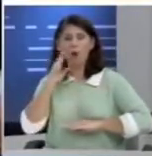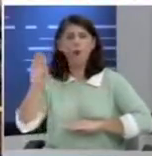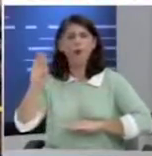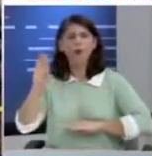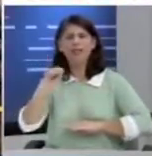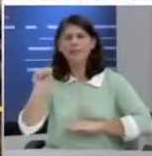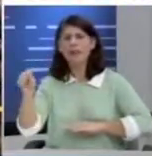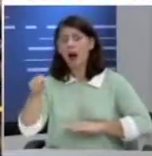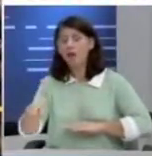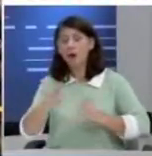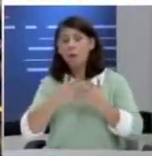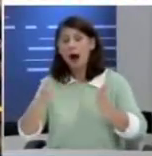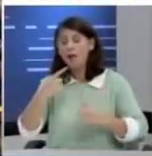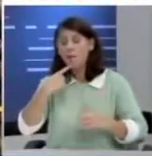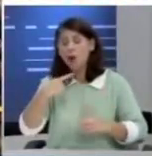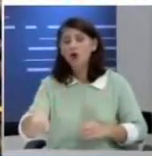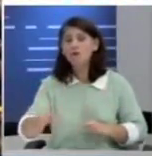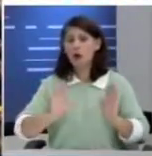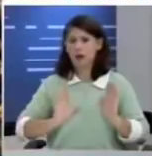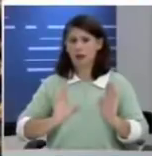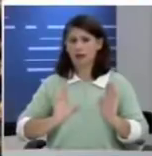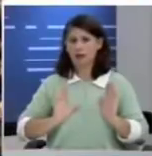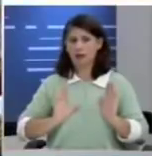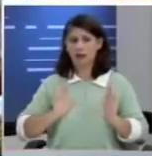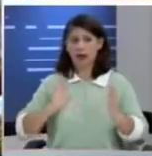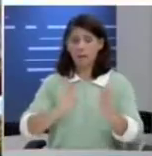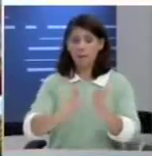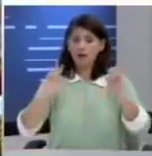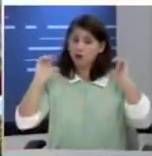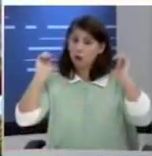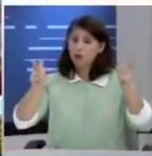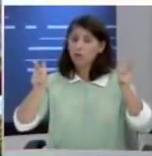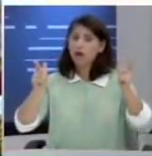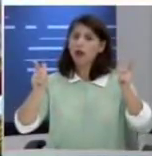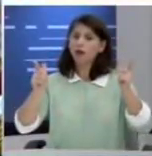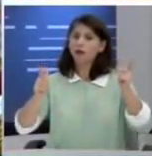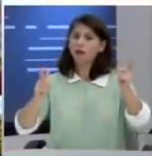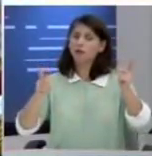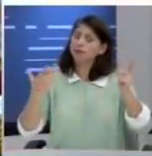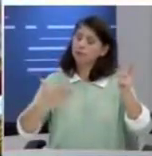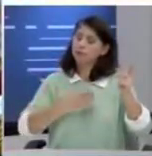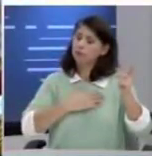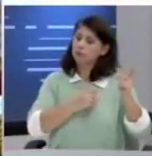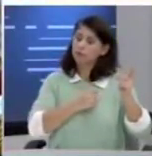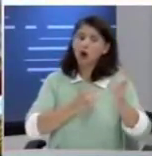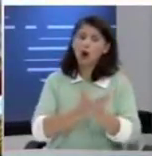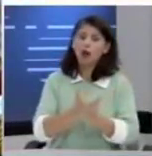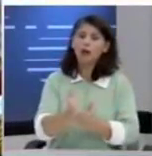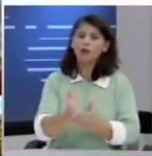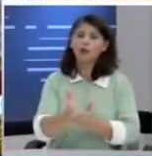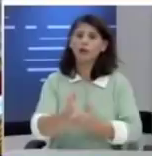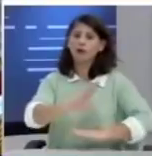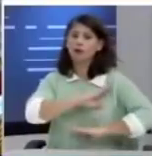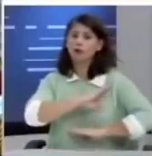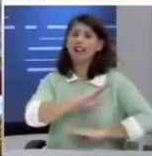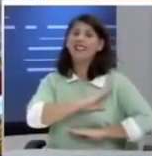αυτό είναι μια μεγάλη προσβολή απέναντι στο δημοκρατικό φρόνημα των Ενόπλων Δυνάμεων του τόπου. Και ζητώ